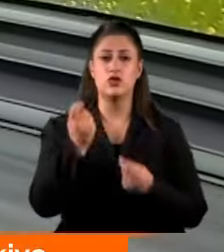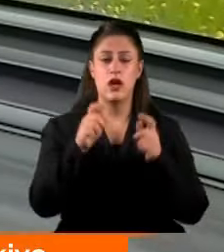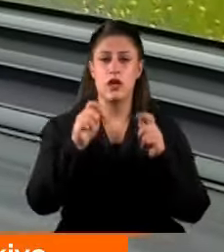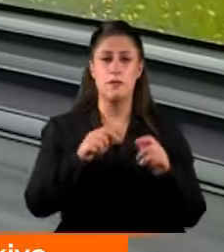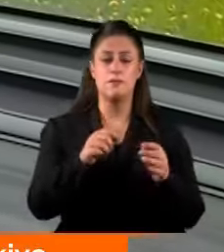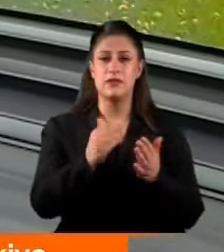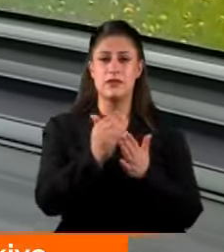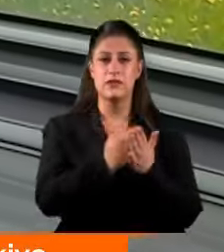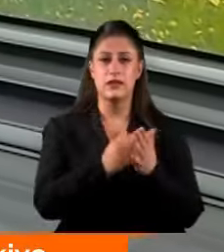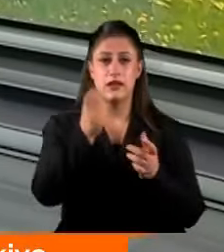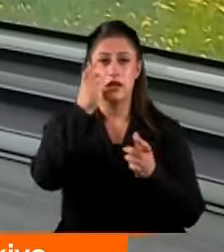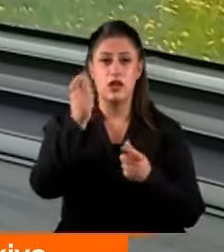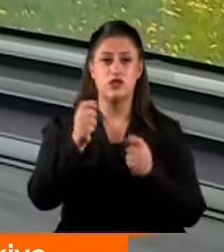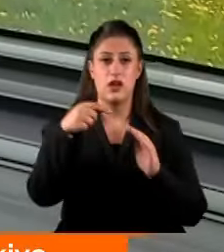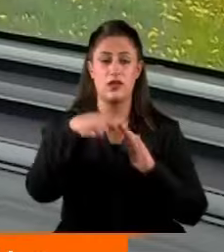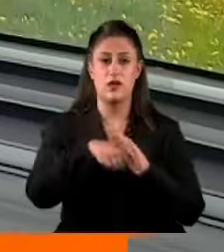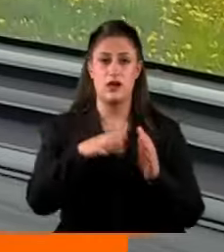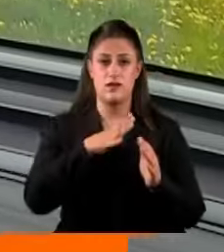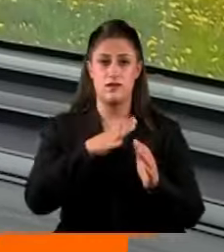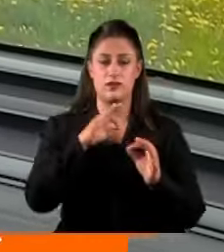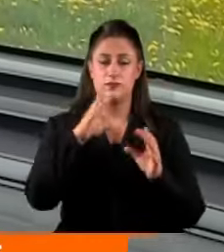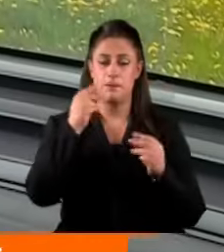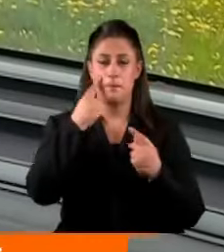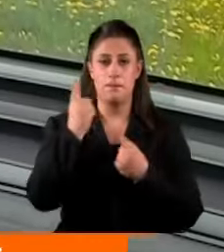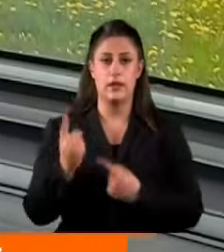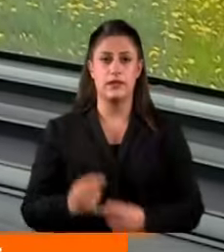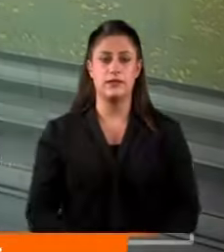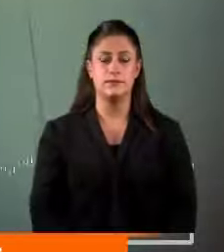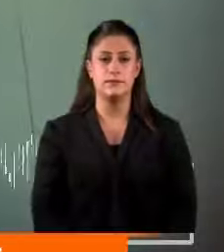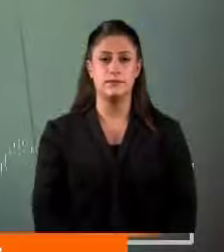sistemde dikkat çeken detaylar var Hepsine